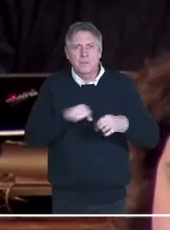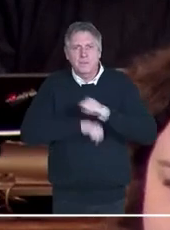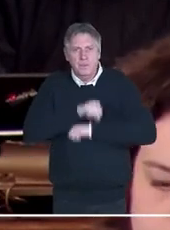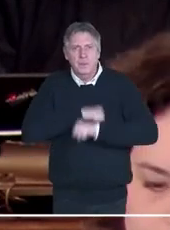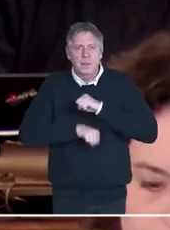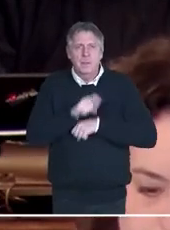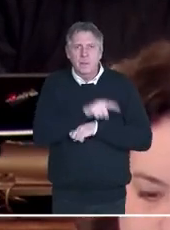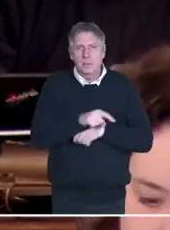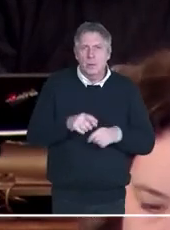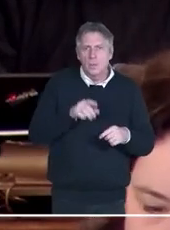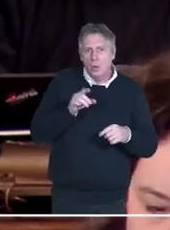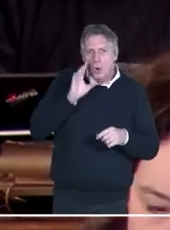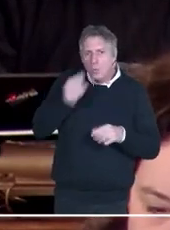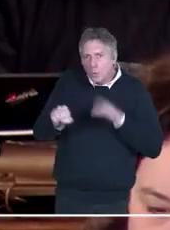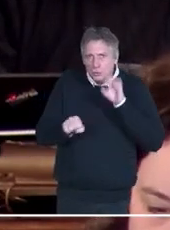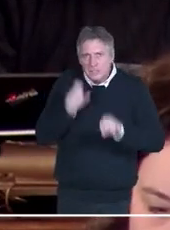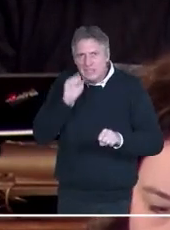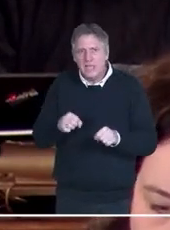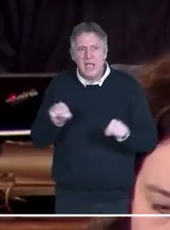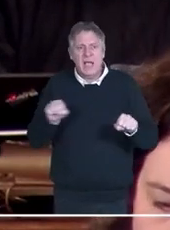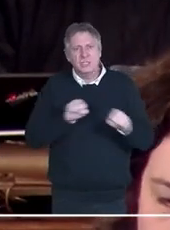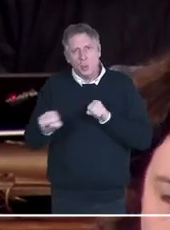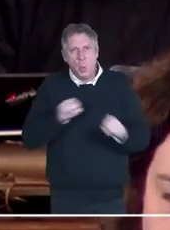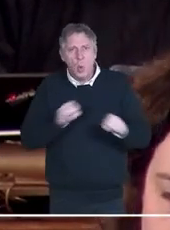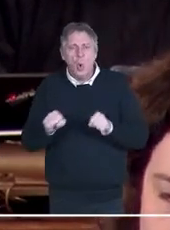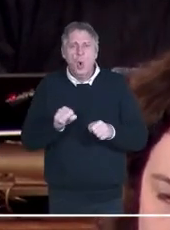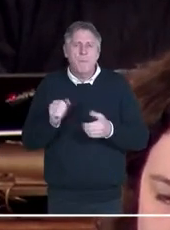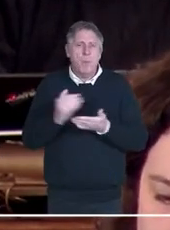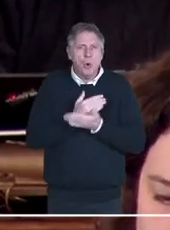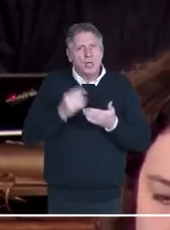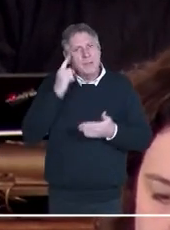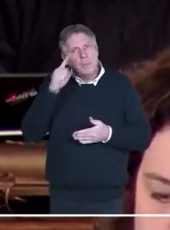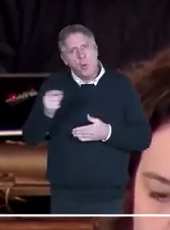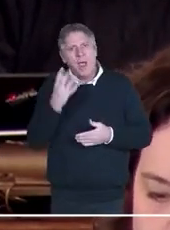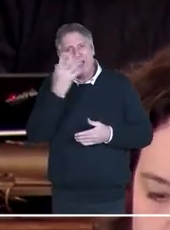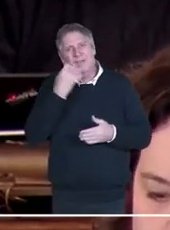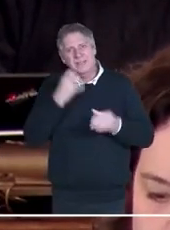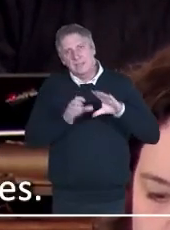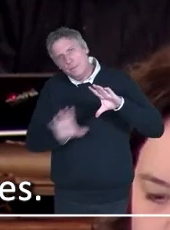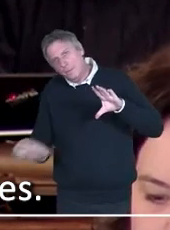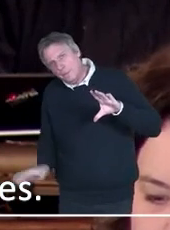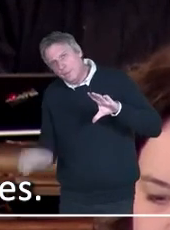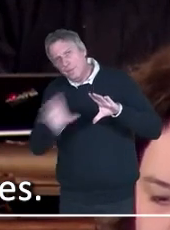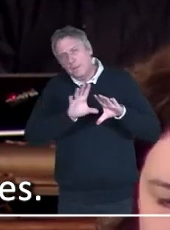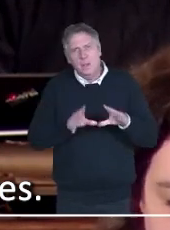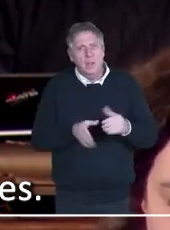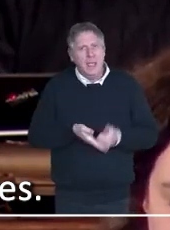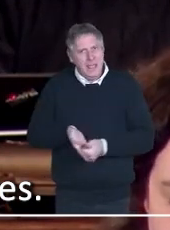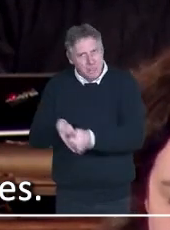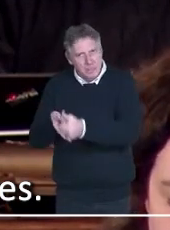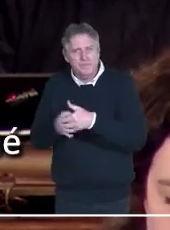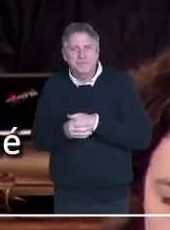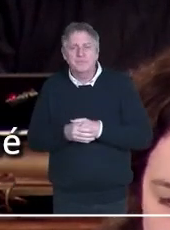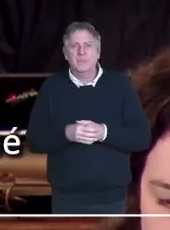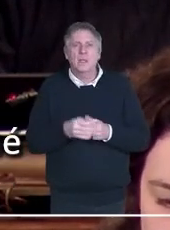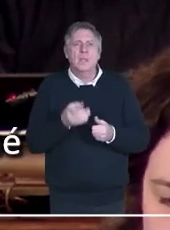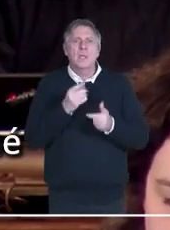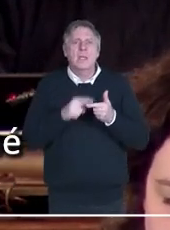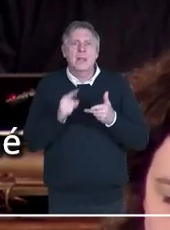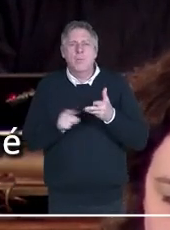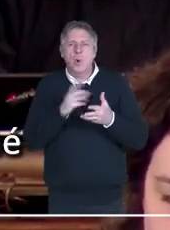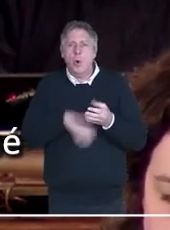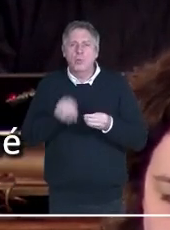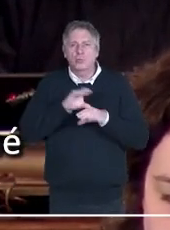l'identification d'opportunités d'action et de projets sur le continent africain. Et sur ce dernier point, juste quelques éléments complémentaires. La ville de